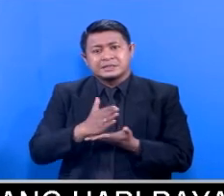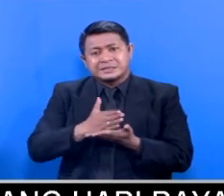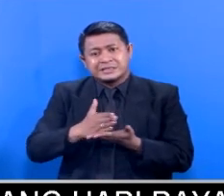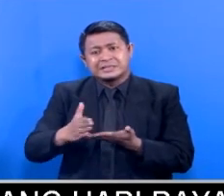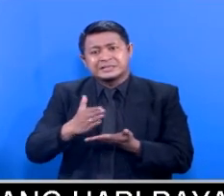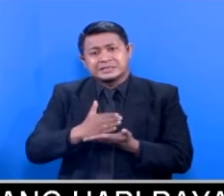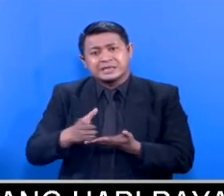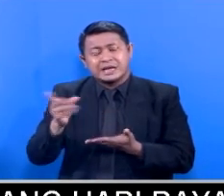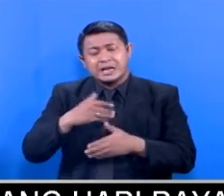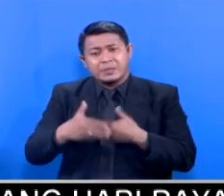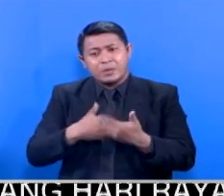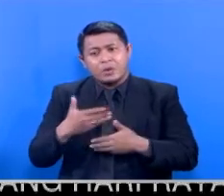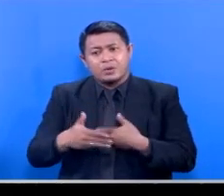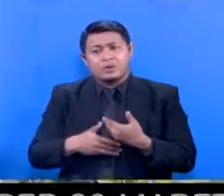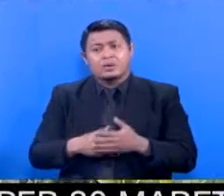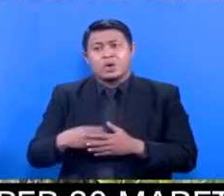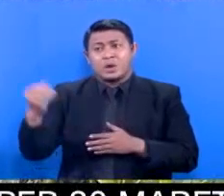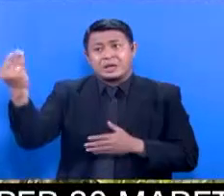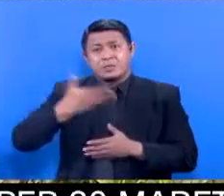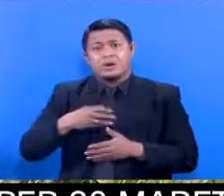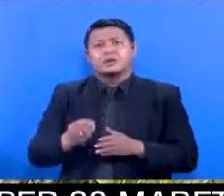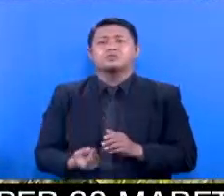dari produksi impor